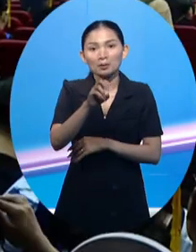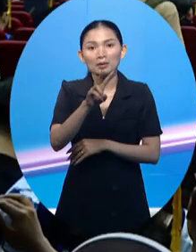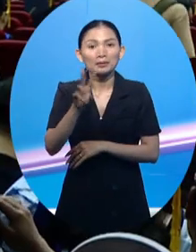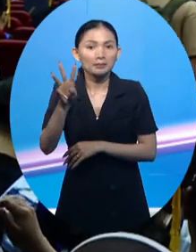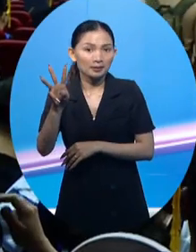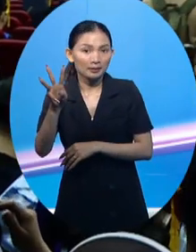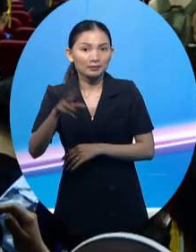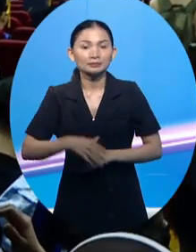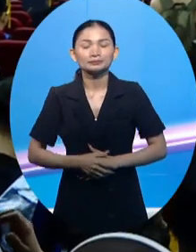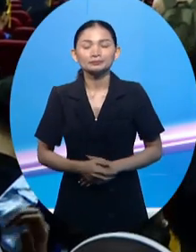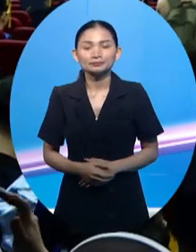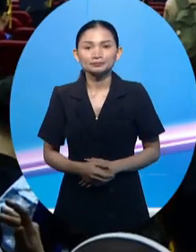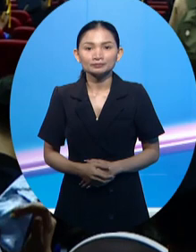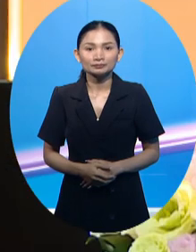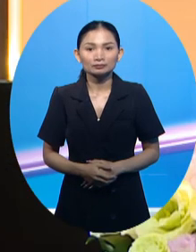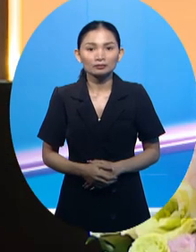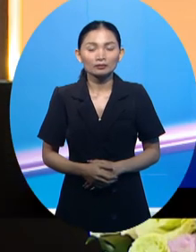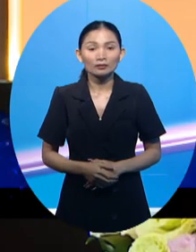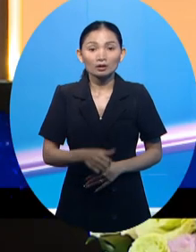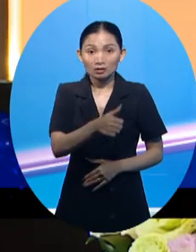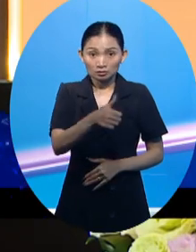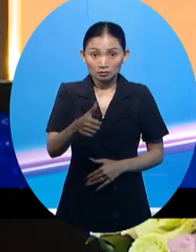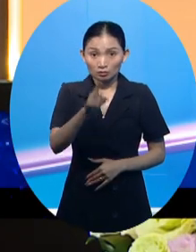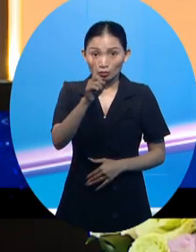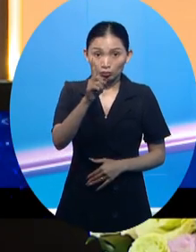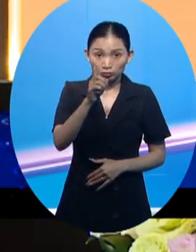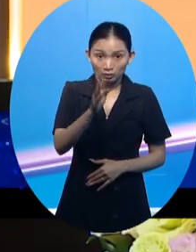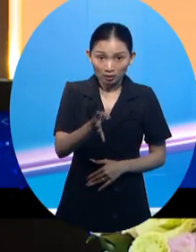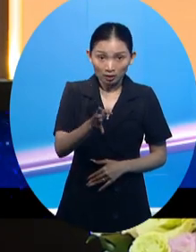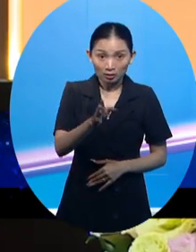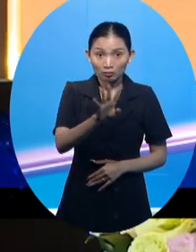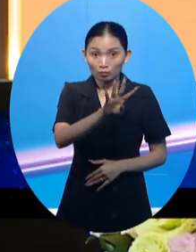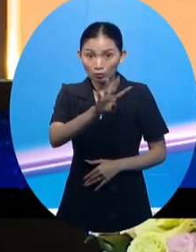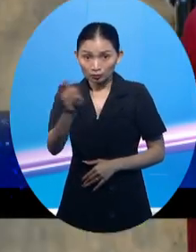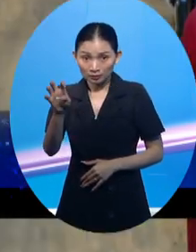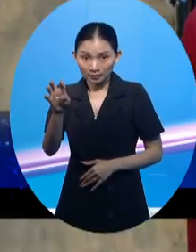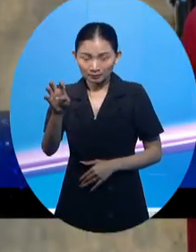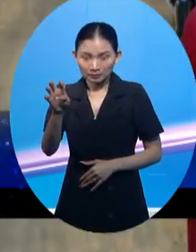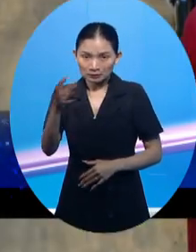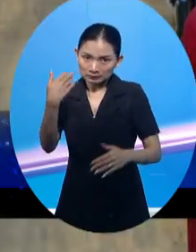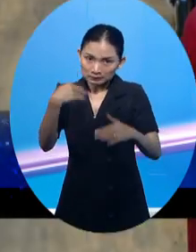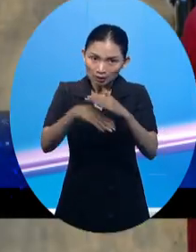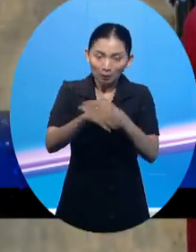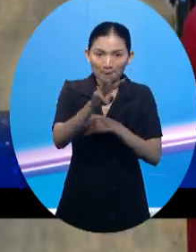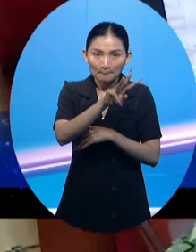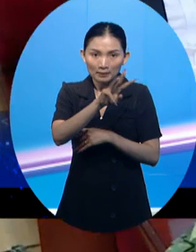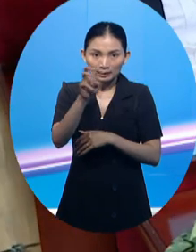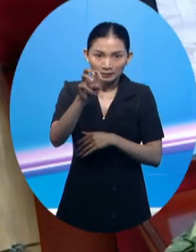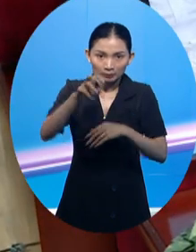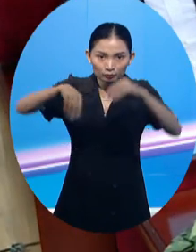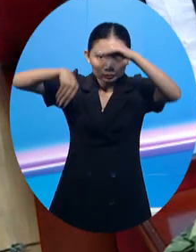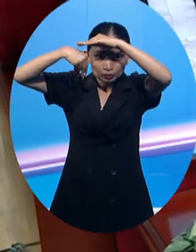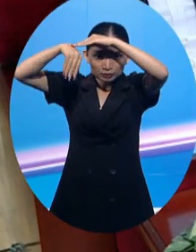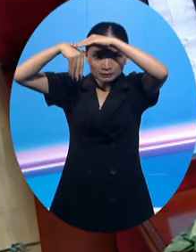2023 trong 1400 Tân cử nhân và tân kỹ sư của lễ tốt nghiệp năm nay có khoảng 300 Tân cử nhân tốt nghiệp từ chương trình liên kết